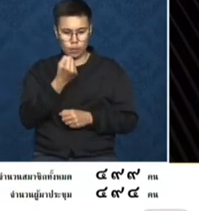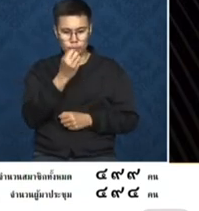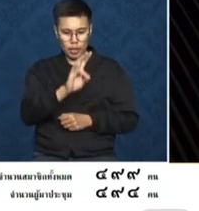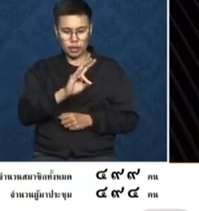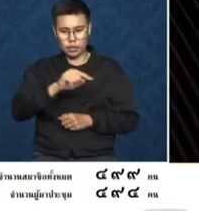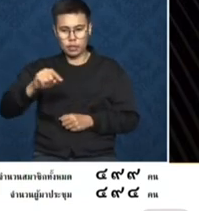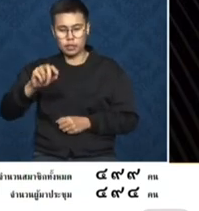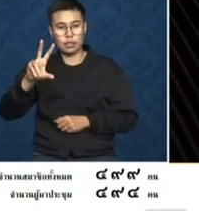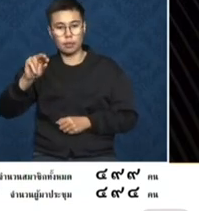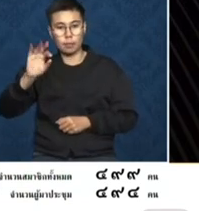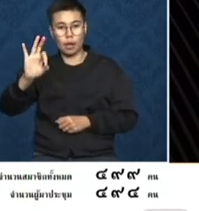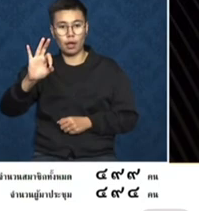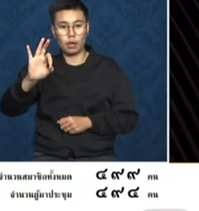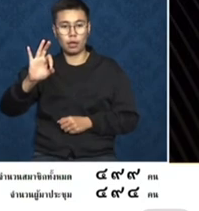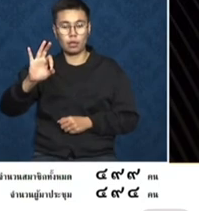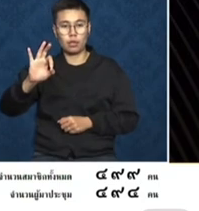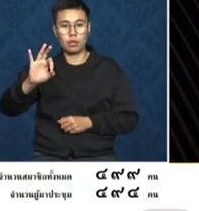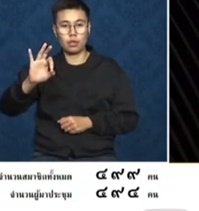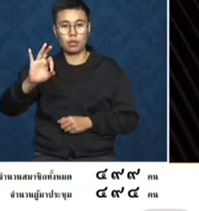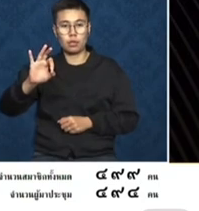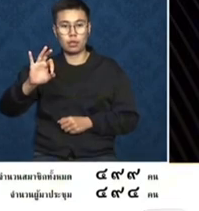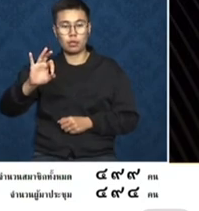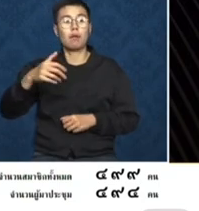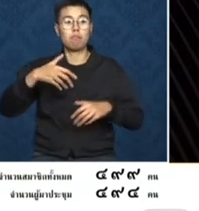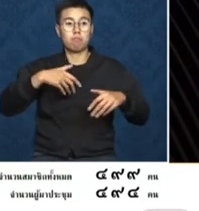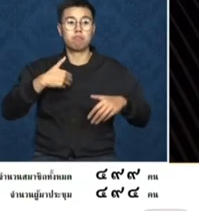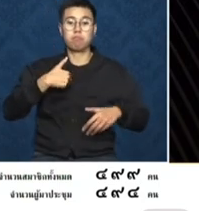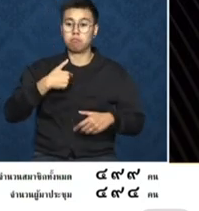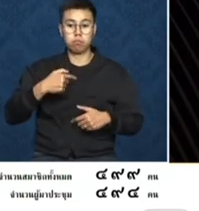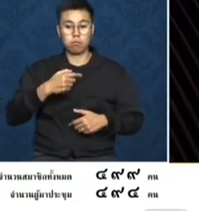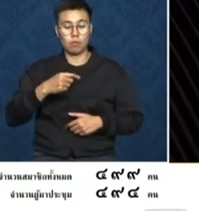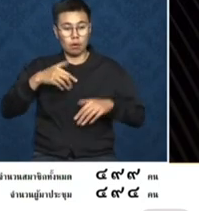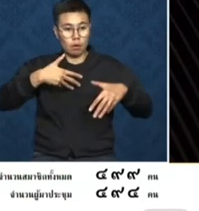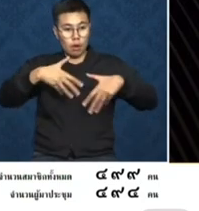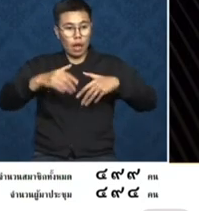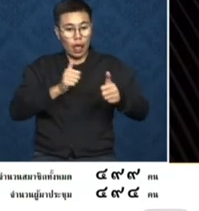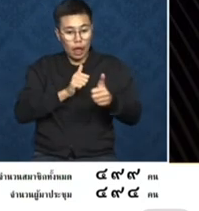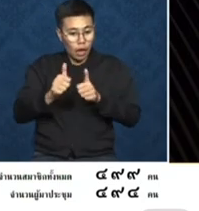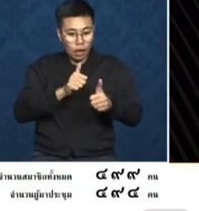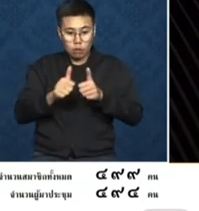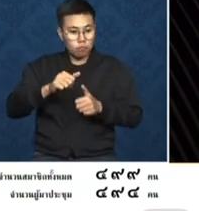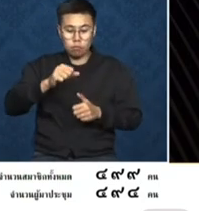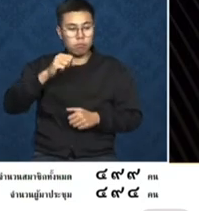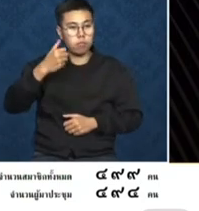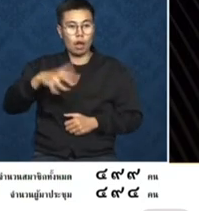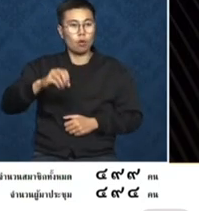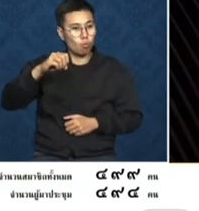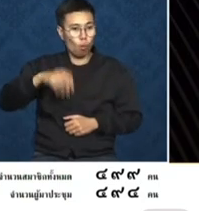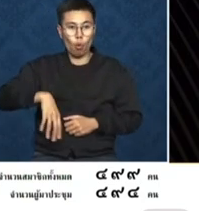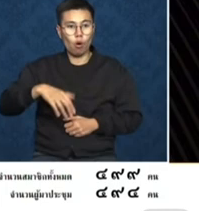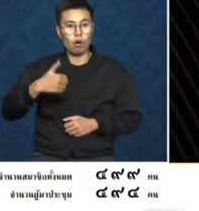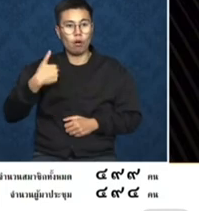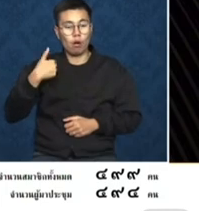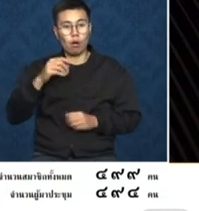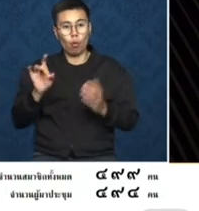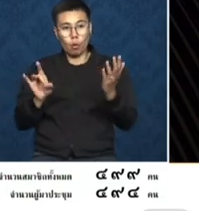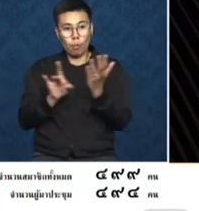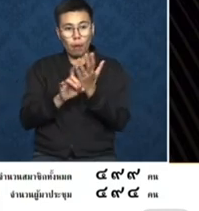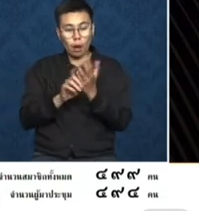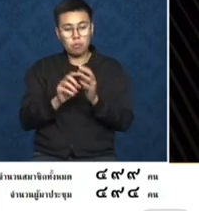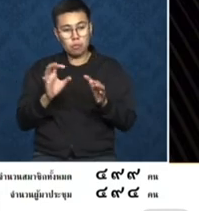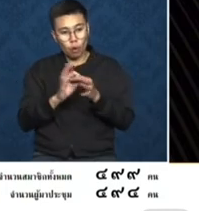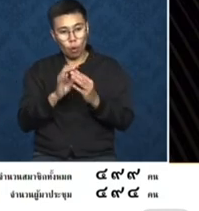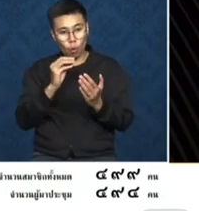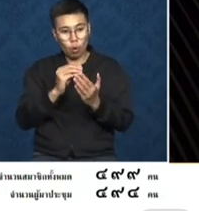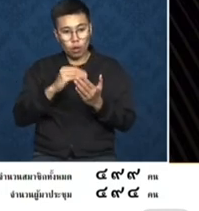39 ปีเราสู้ผลโรคเขาไม่ได้เลยและถ้าผลสอบพิสาสถอนคุณภาพของระบบการศึ